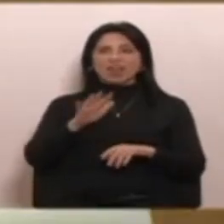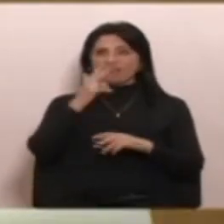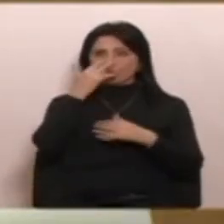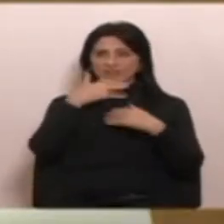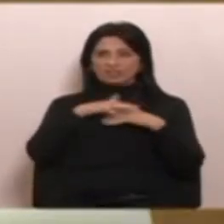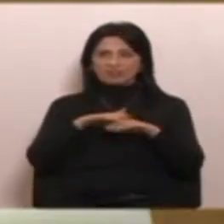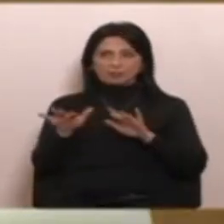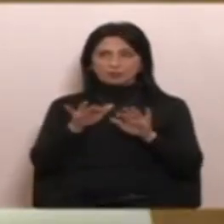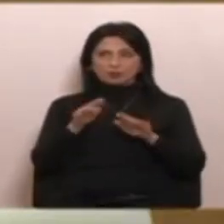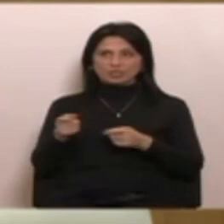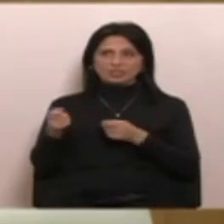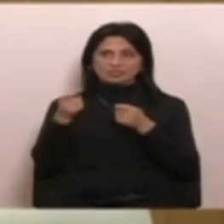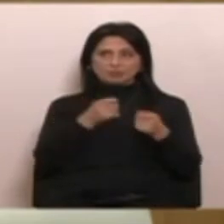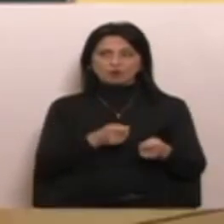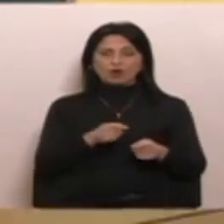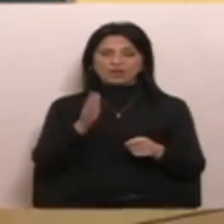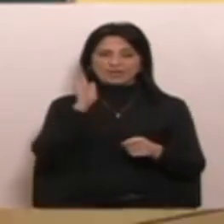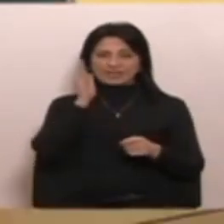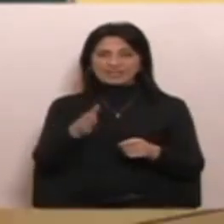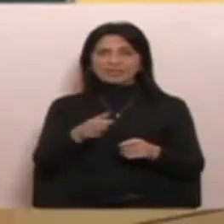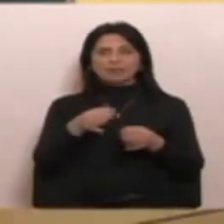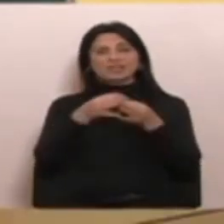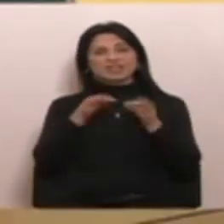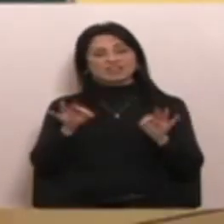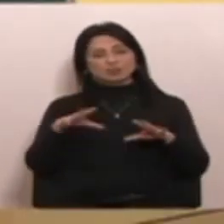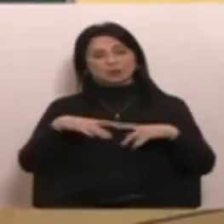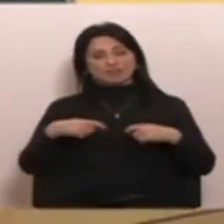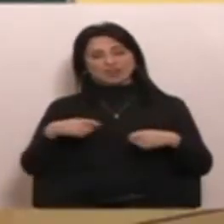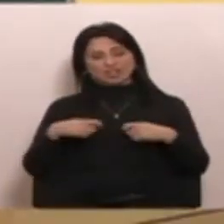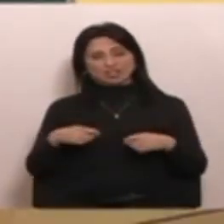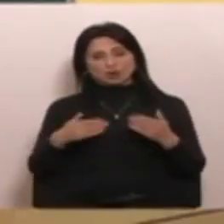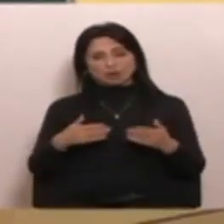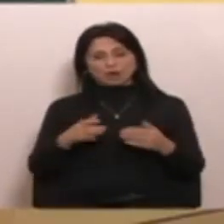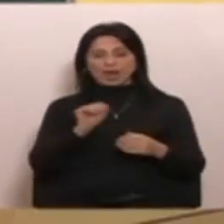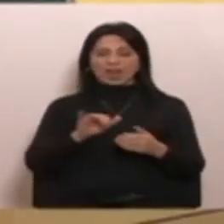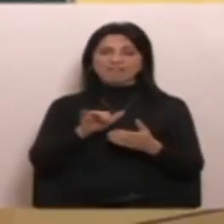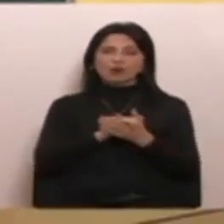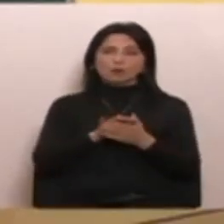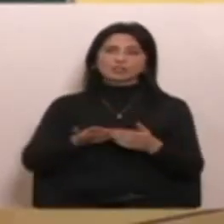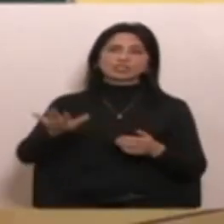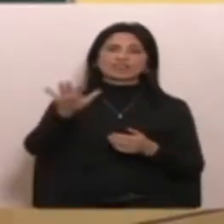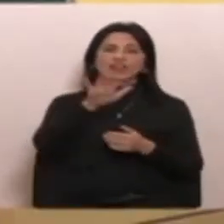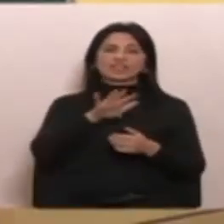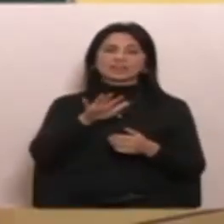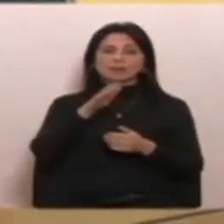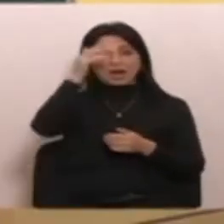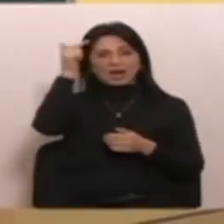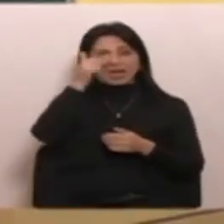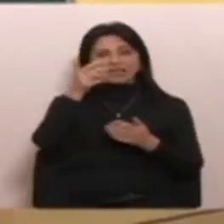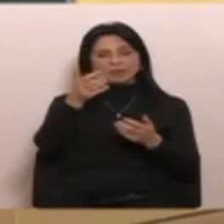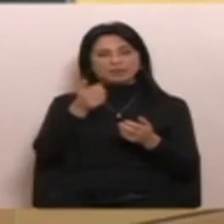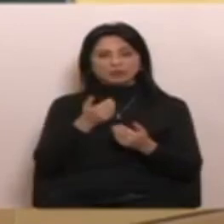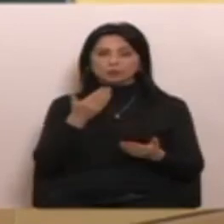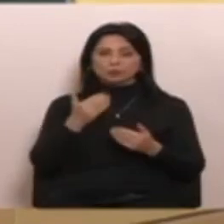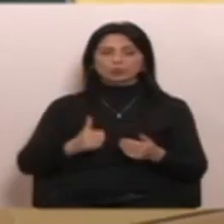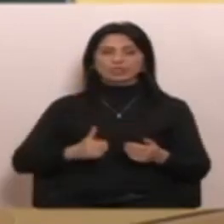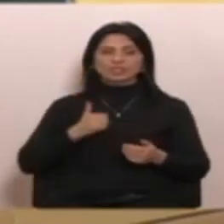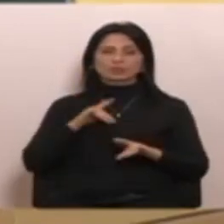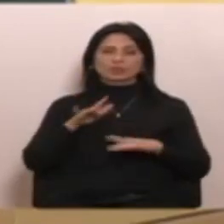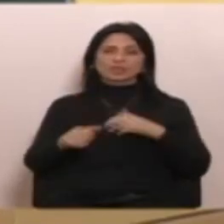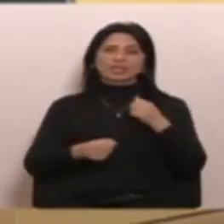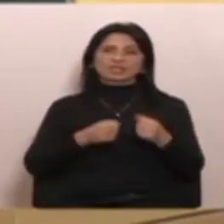პროცესს მოაქვს. იქნება ეს თავისუფალი ვაჭრობა, ევროკავშირის ქვეყნებში განათლების მიღება თუ ღირსეული